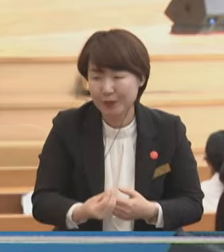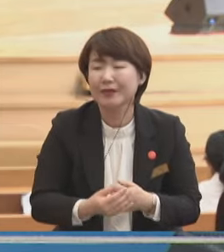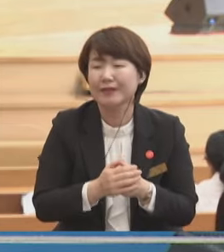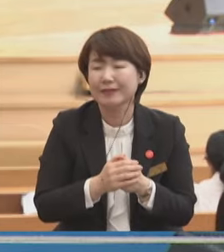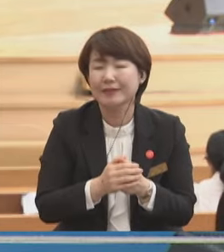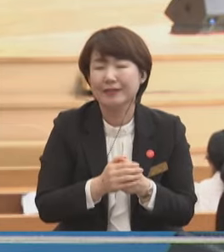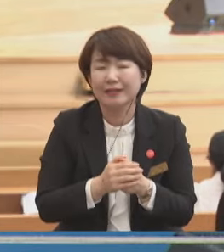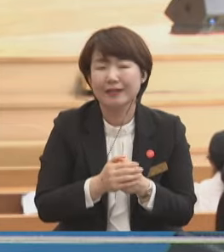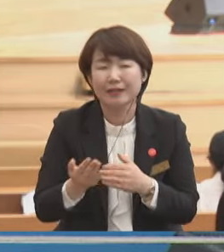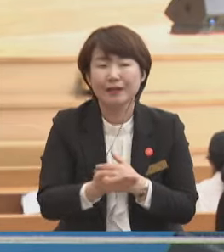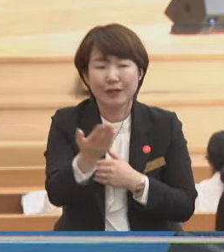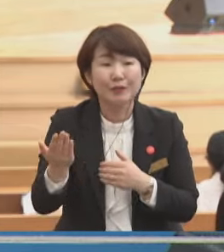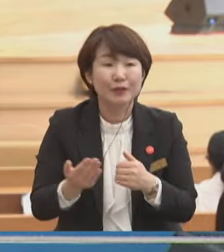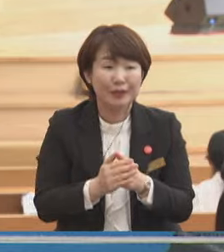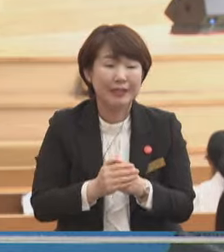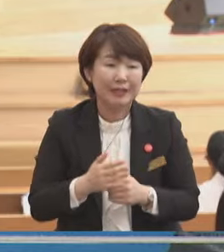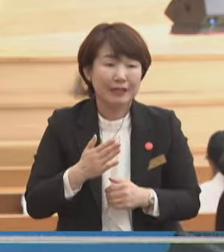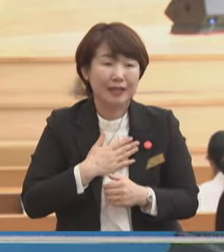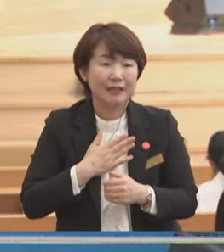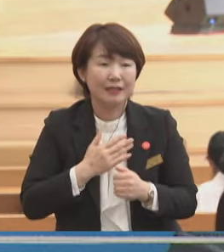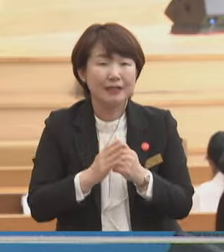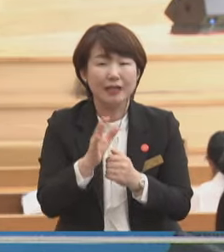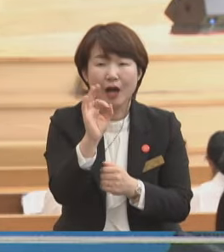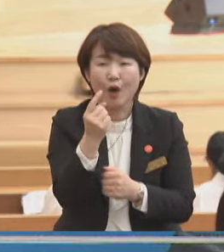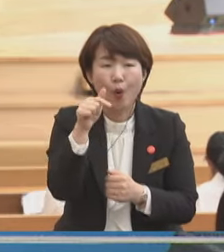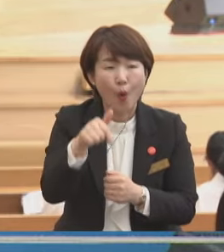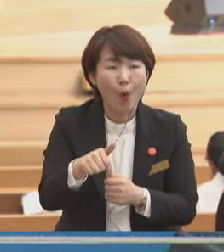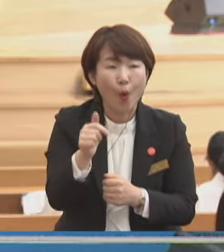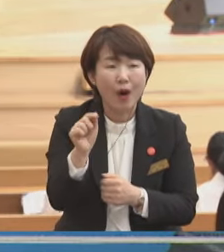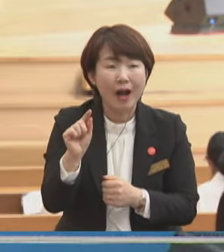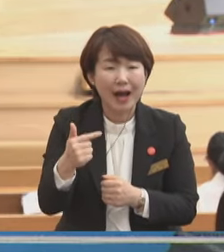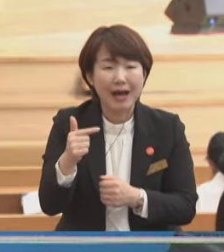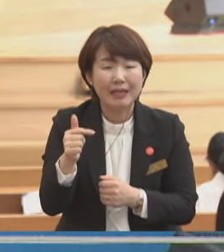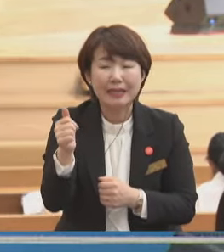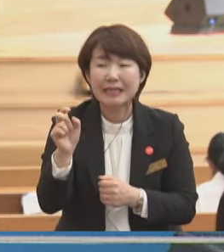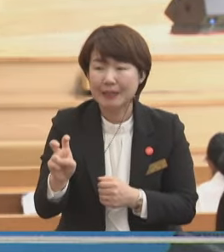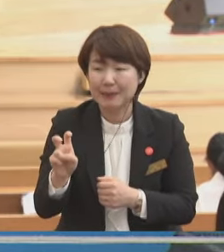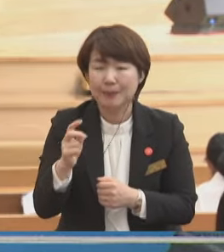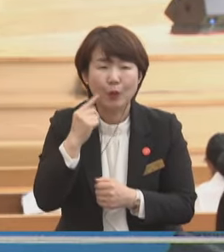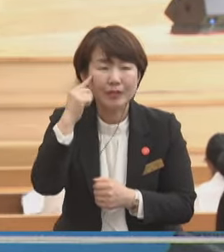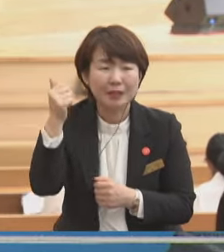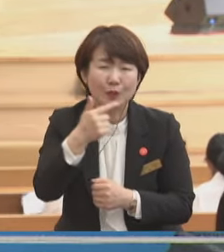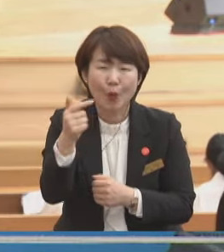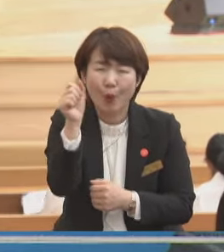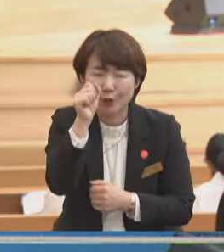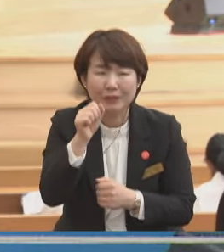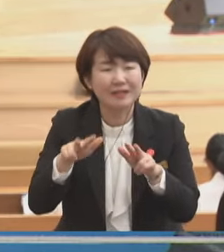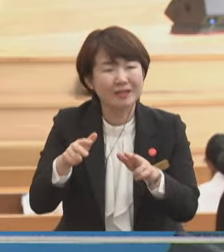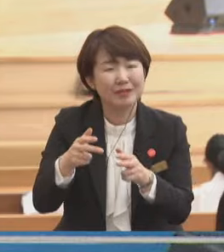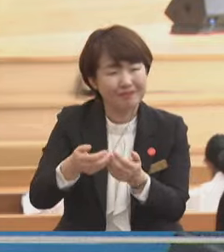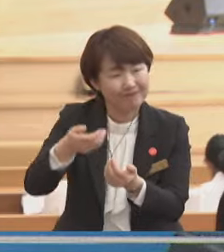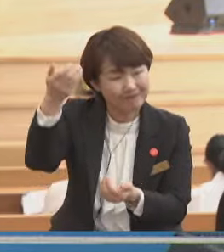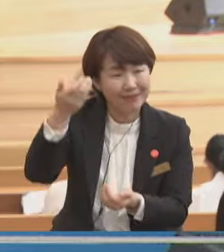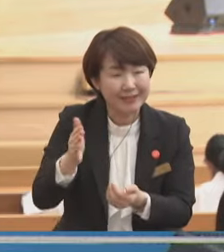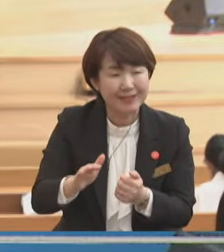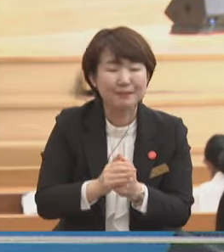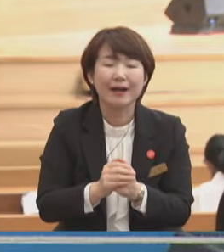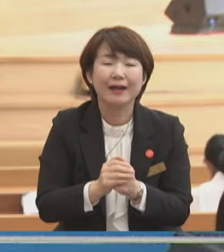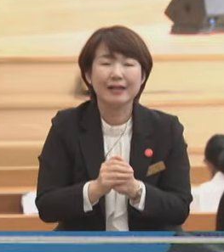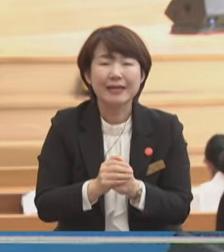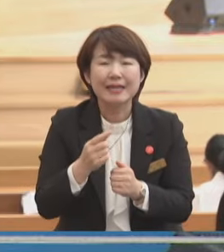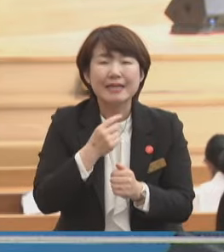여러분 저는 옥카는 목사님을 참 존경하는데 옥카는 목사님 고인이 되셨습니다 만 이런 얘기를 했습니다